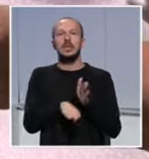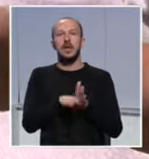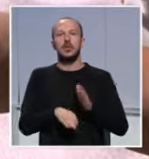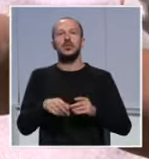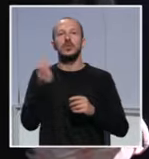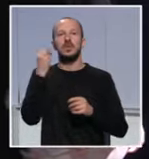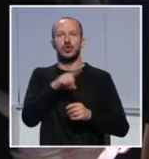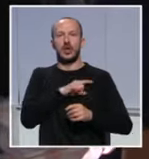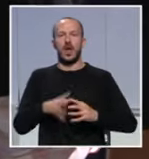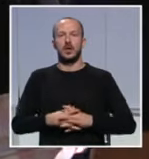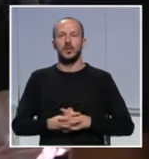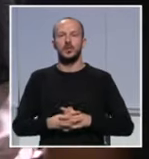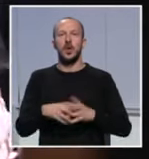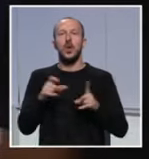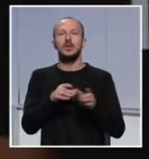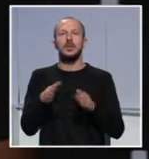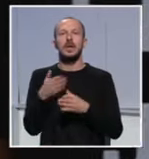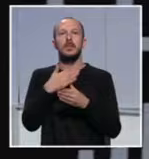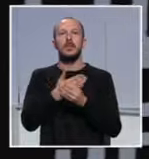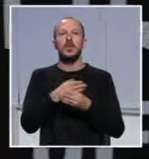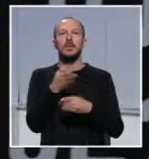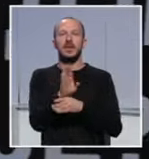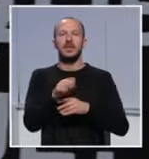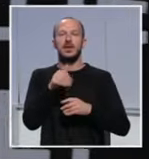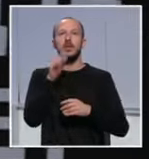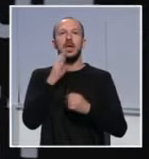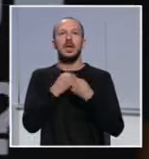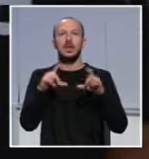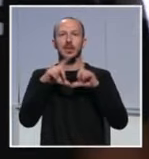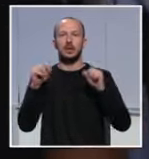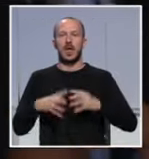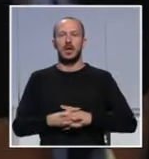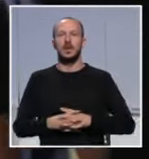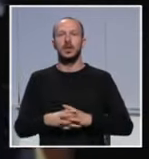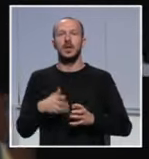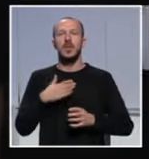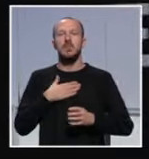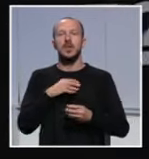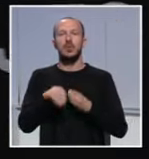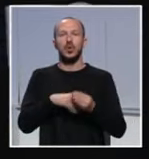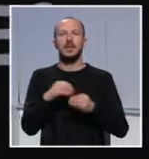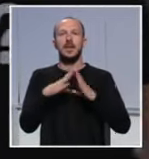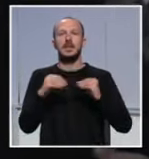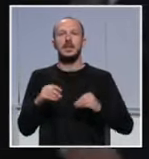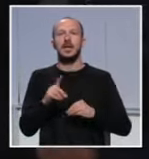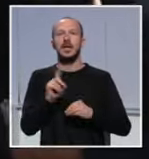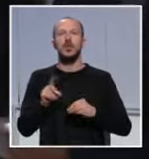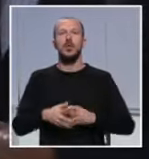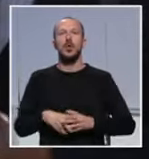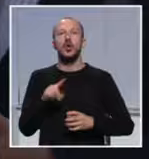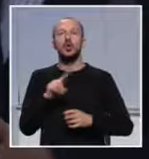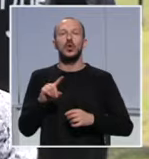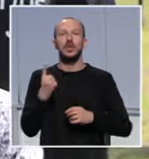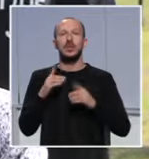diskriminacijom srpskih žrtava od strane međunarodnih predstavnika i BH institucija. Mi, porodice nestali, nećemo do